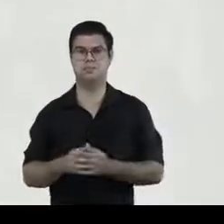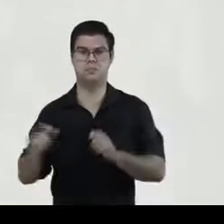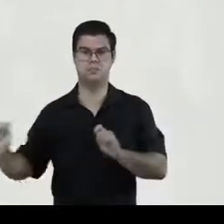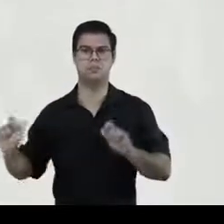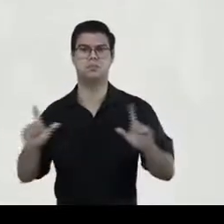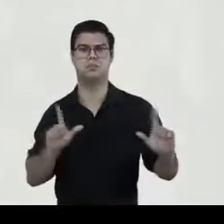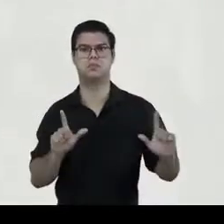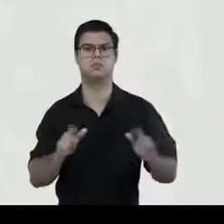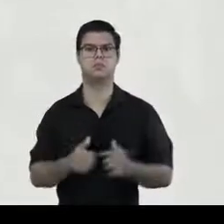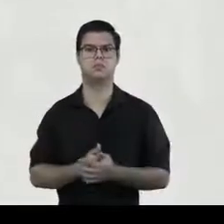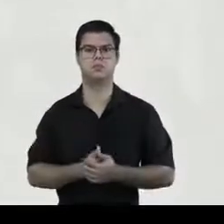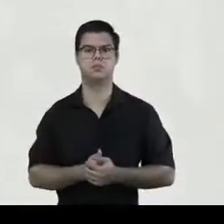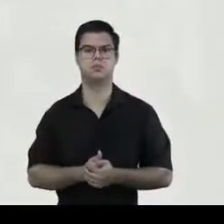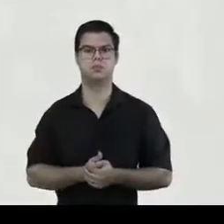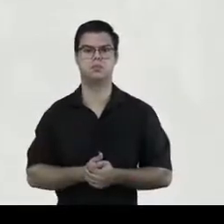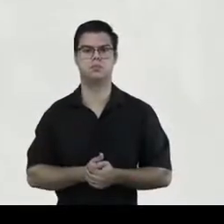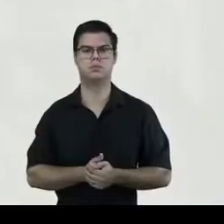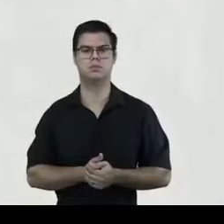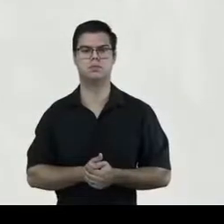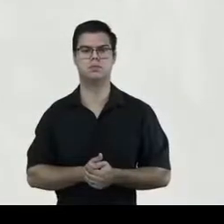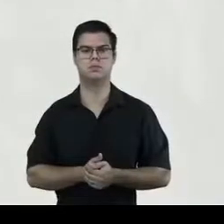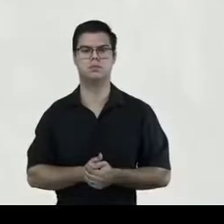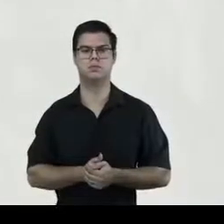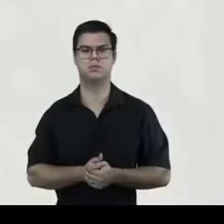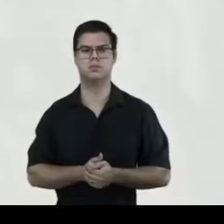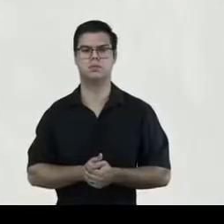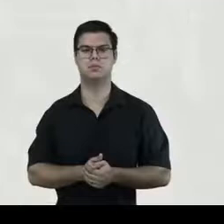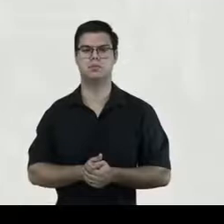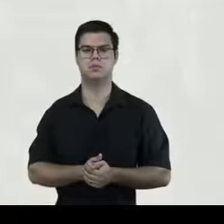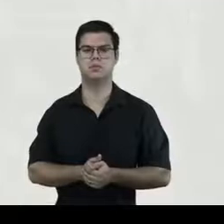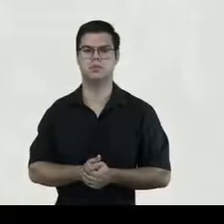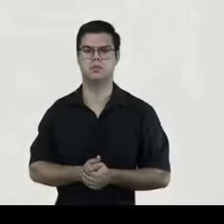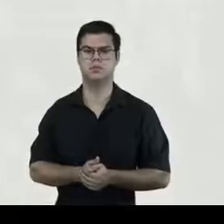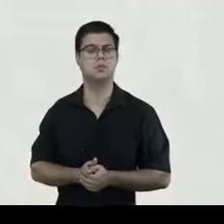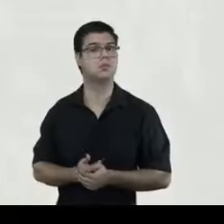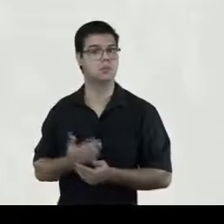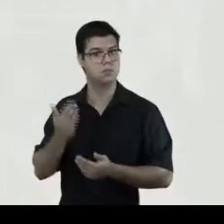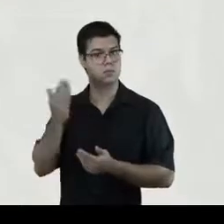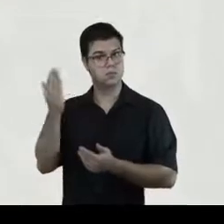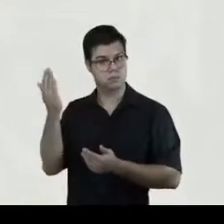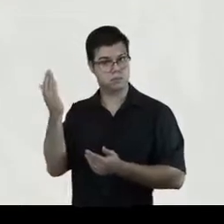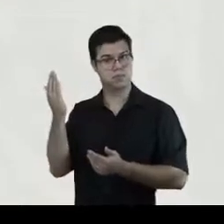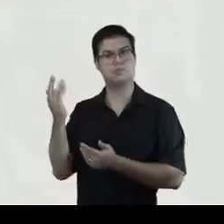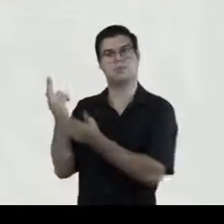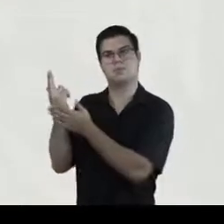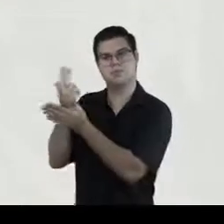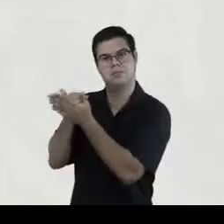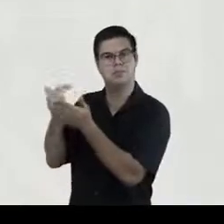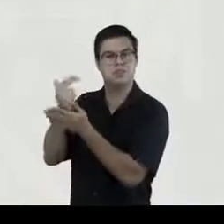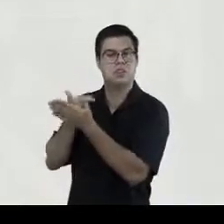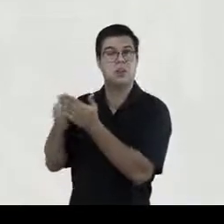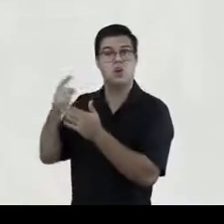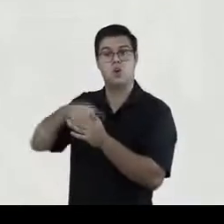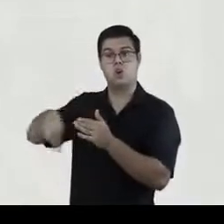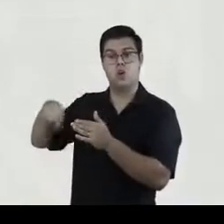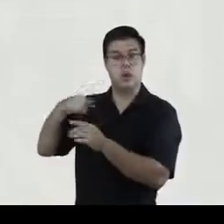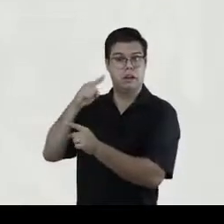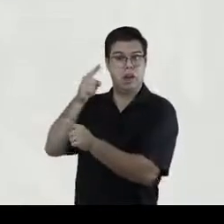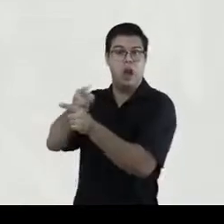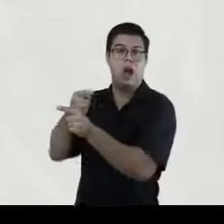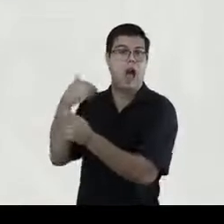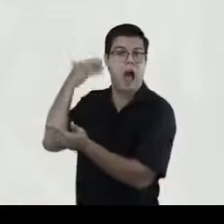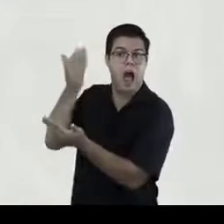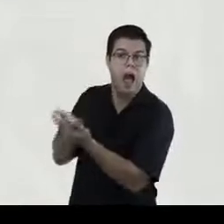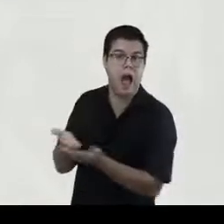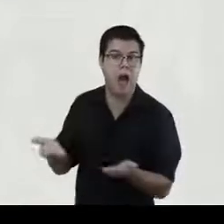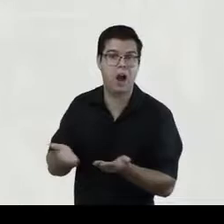Suivante. Cet ornement-là est pour le moment introuvable. Mais ne vous inquiétez pas, on va le trouver. À force de numériser